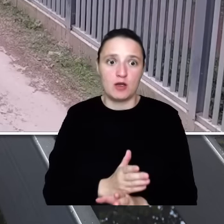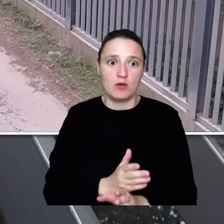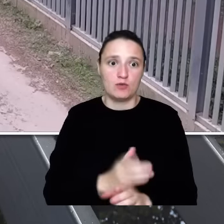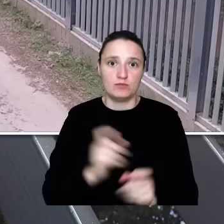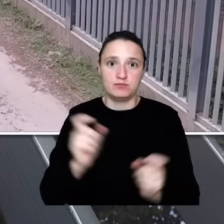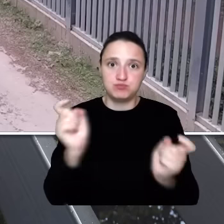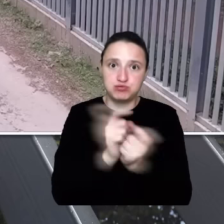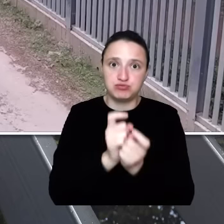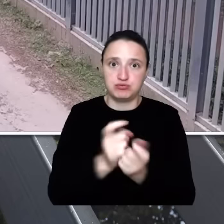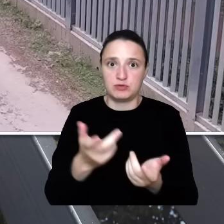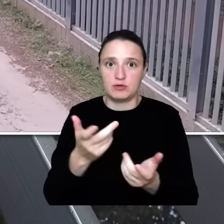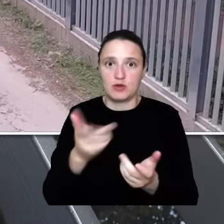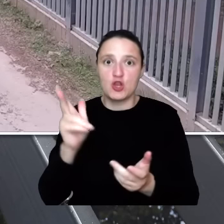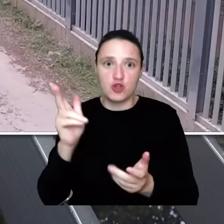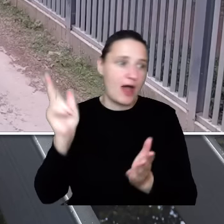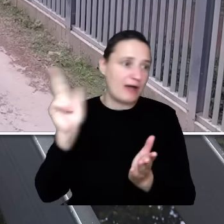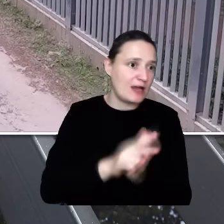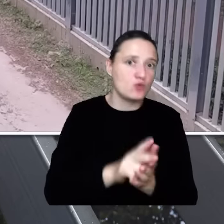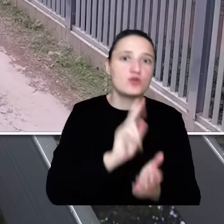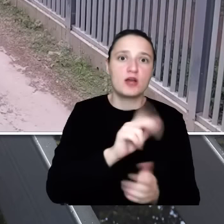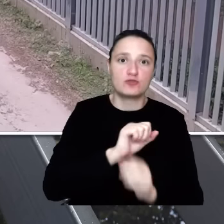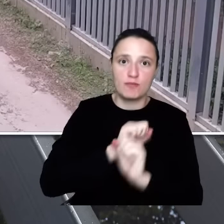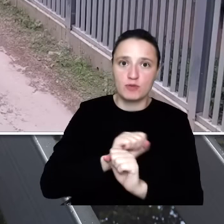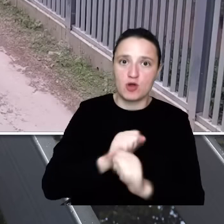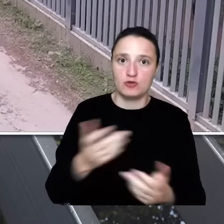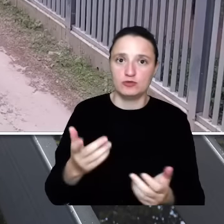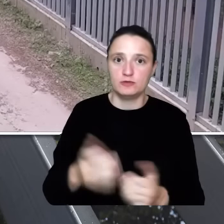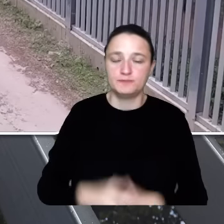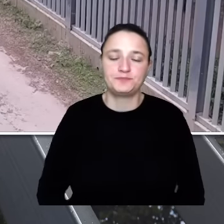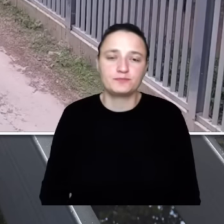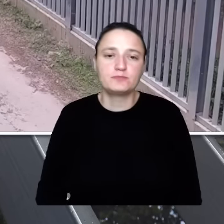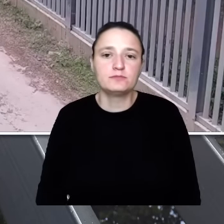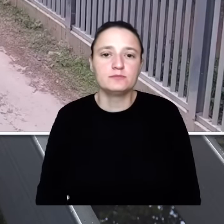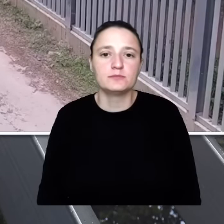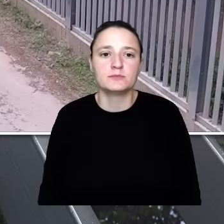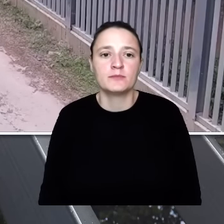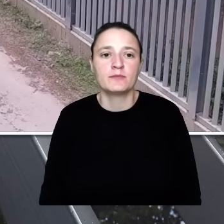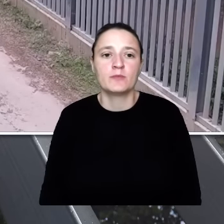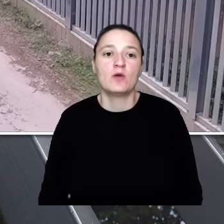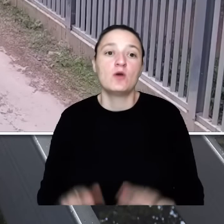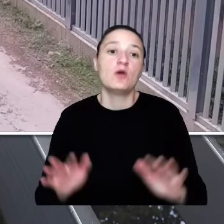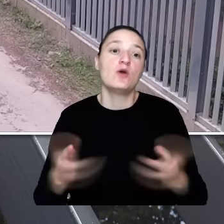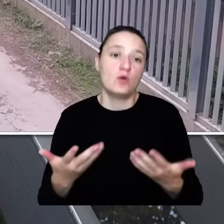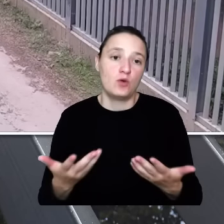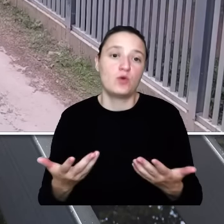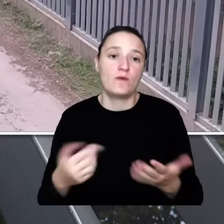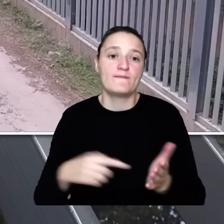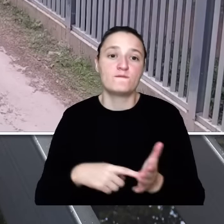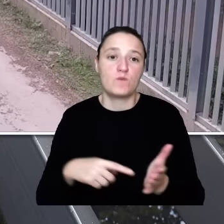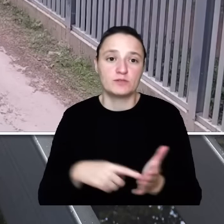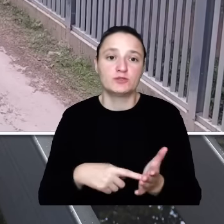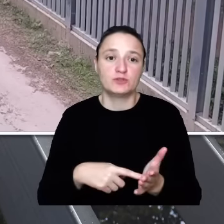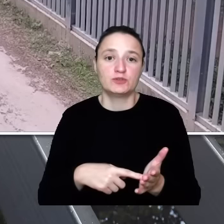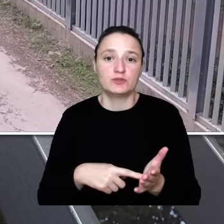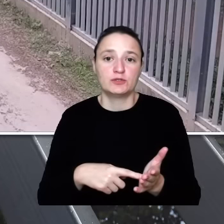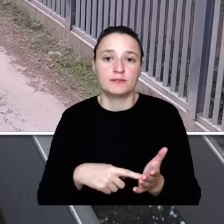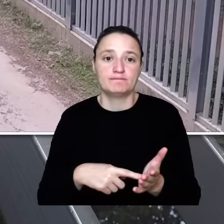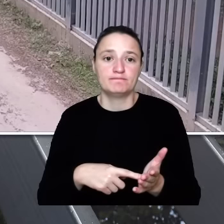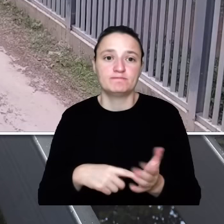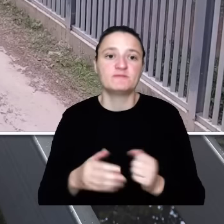że wsparło bardzo niestety w tej destrukcji propaństwowej postawy,